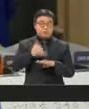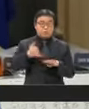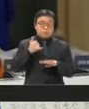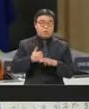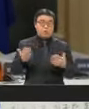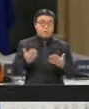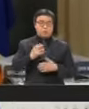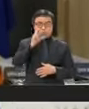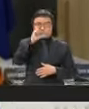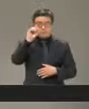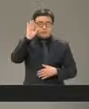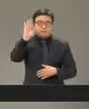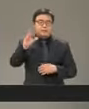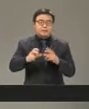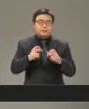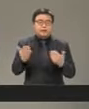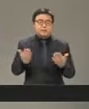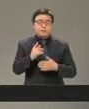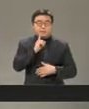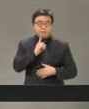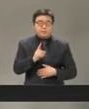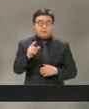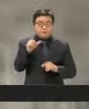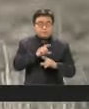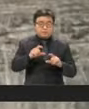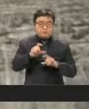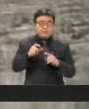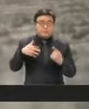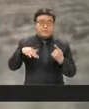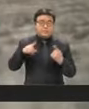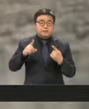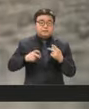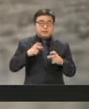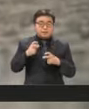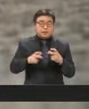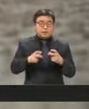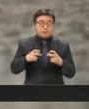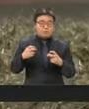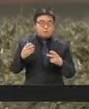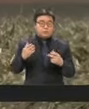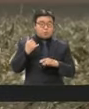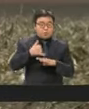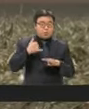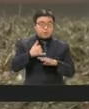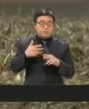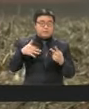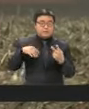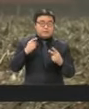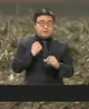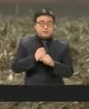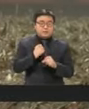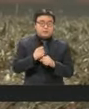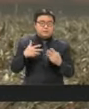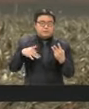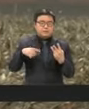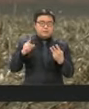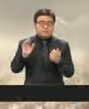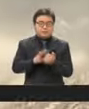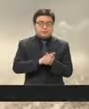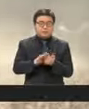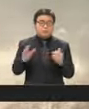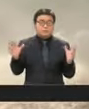산업으로 손꼽히는데요. 더욱이 1차 산업인 농업과 2차 산업인 제조업, 3차 산업인 서비스업이